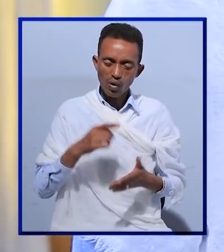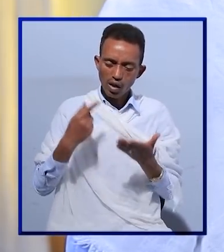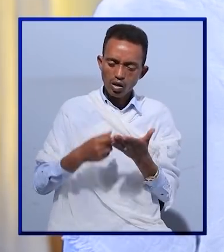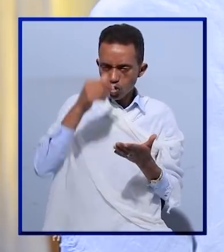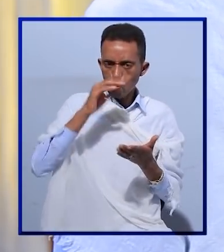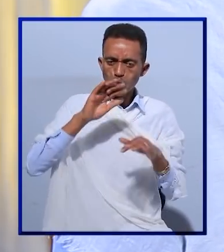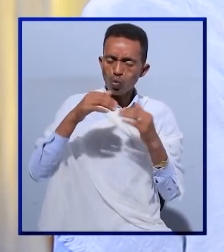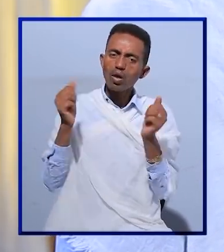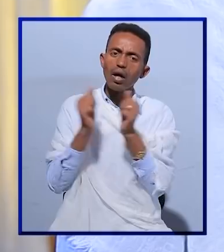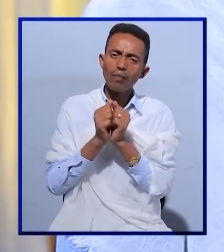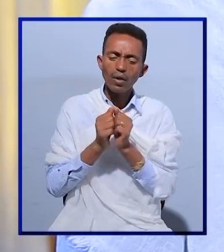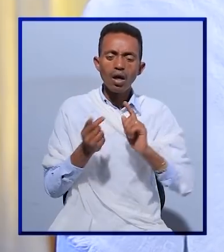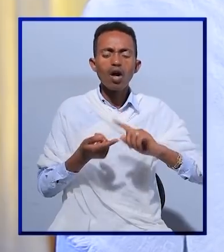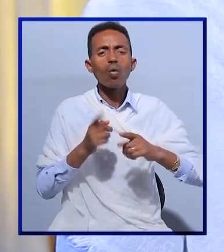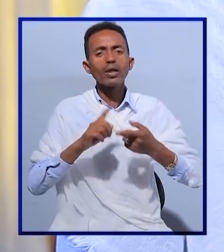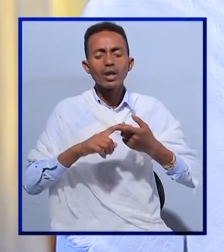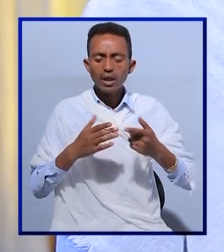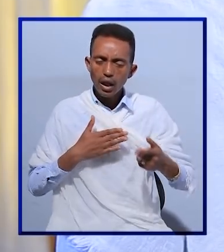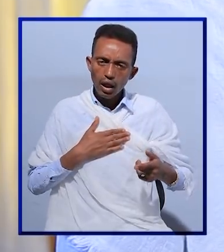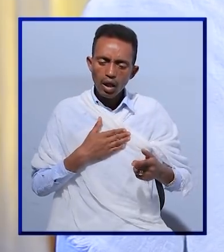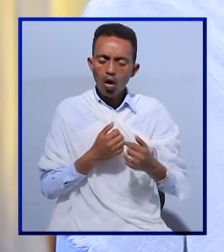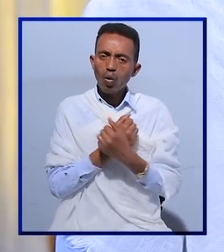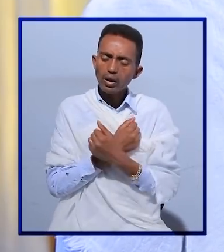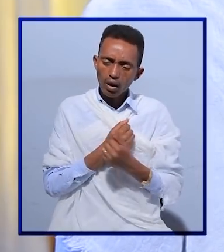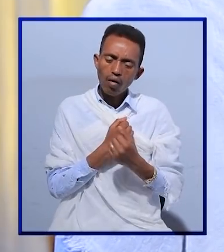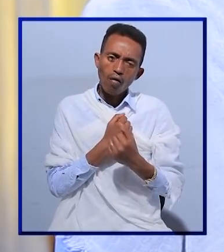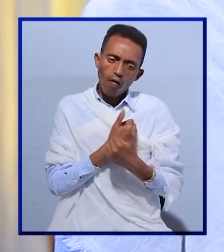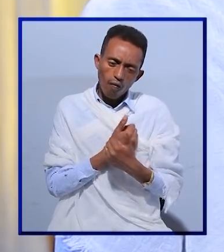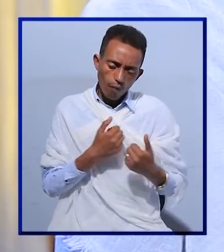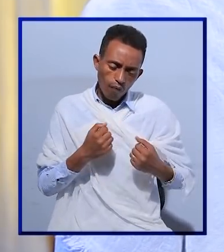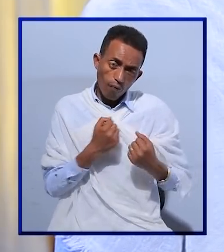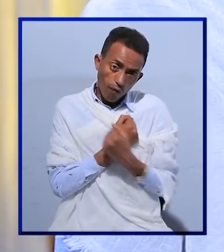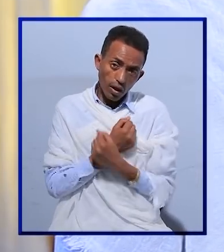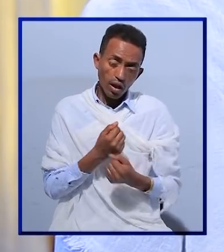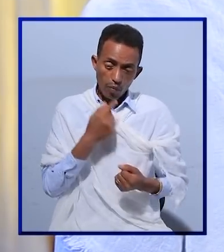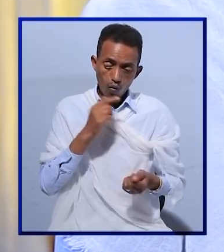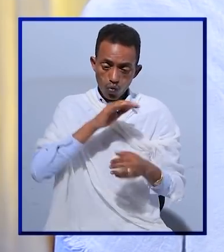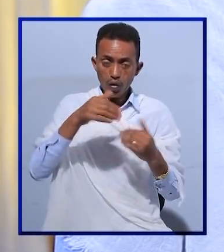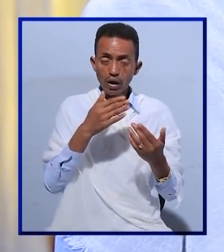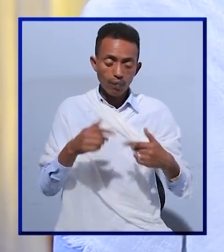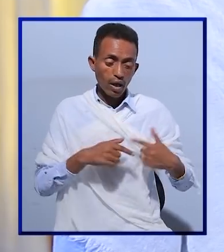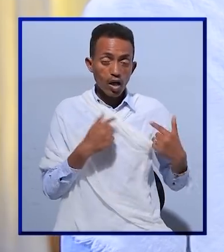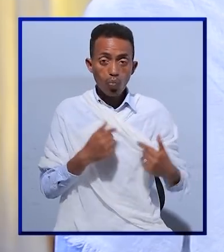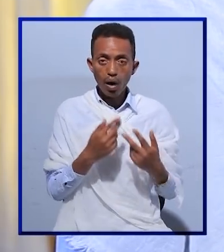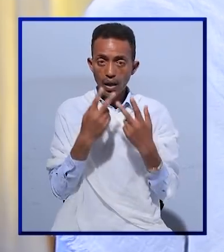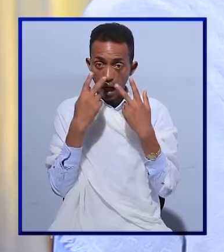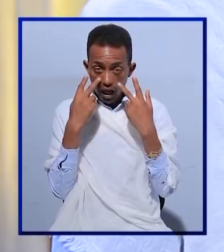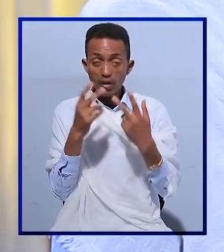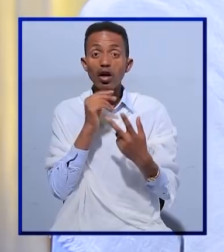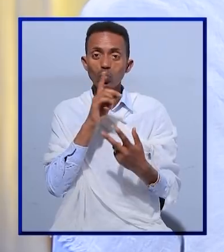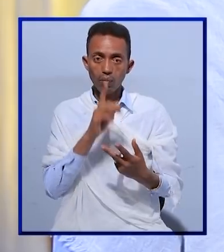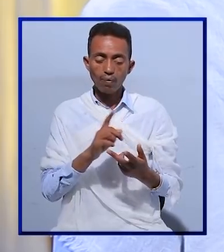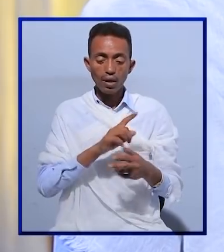ነው ከነዚህ ሰዎች ጋራ ጓደኝነቴ፣ ወዳጅነቴ፣ ፍቅሬ የሚለው ልኩ